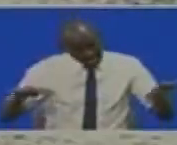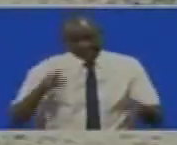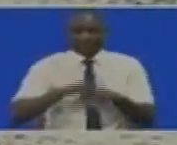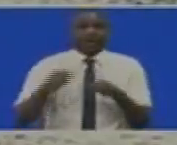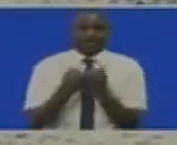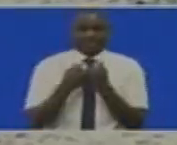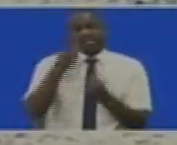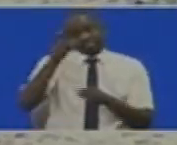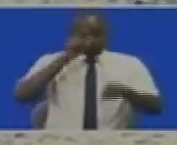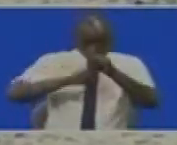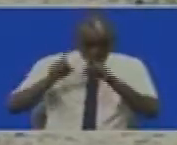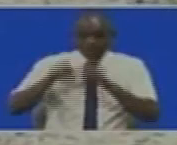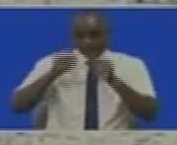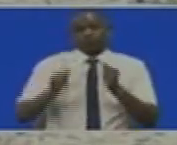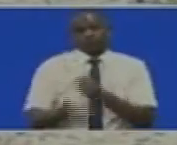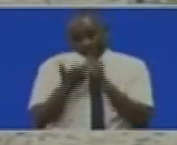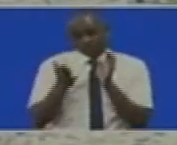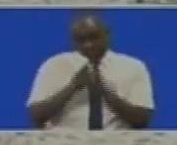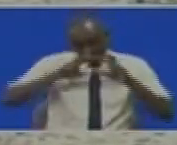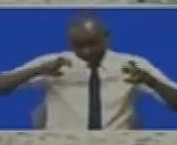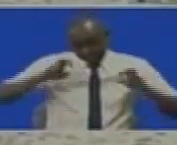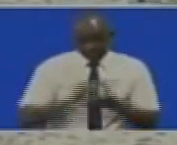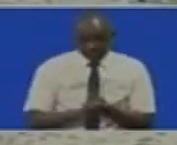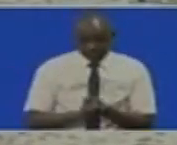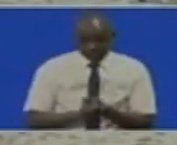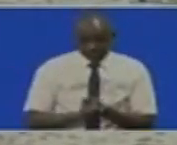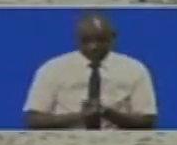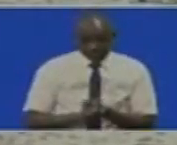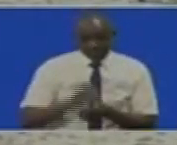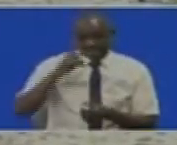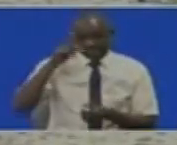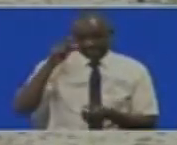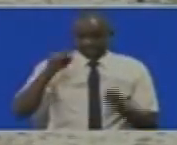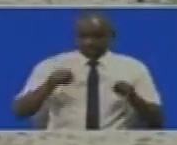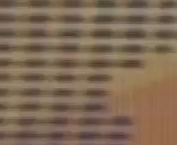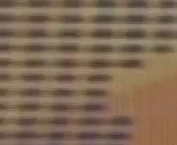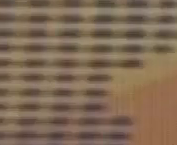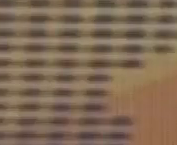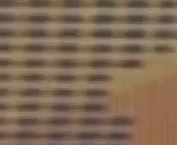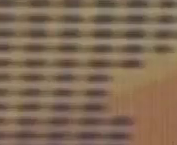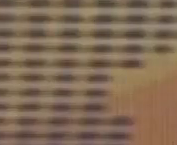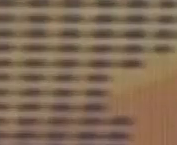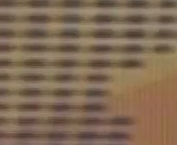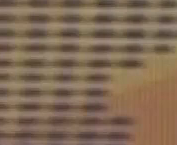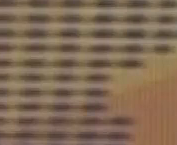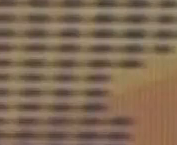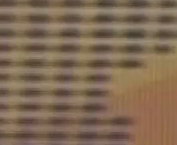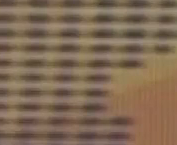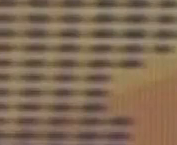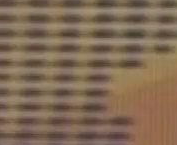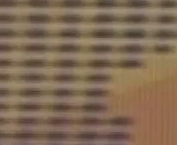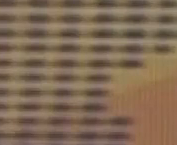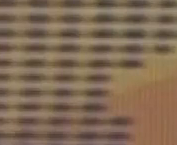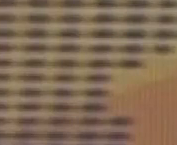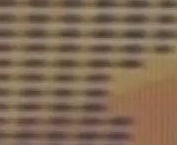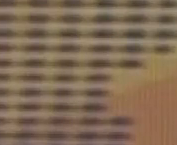tukio wamekamatwa kusaidia uchunguzi. Mark na Maswa, KTN Leo. Serikali imetangaza tahadhari ya uhaba